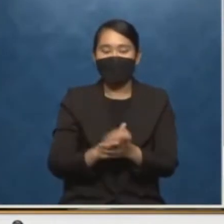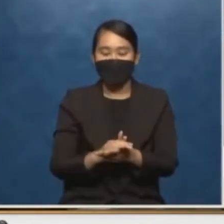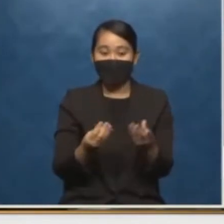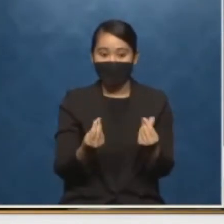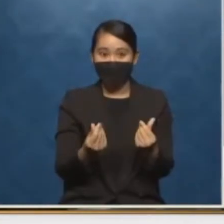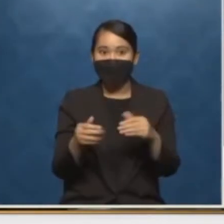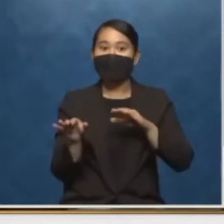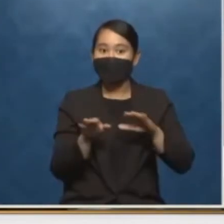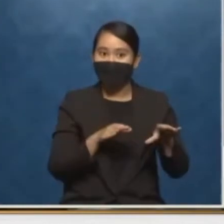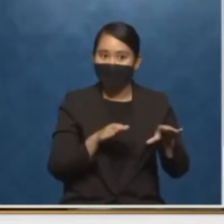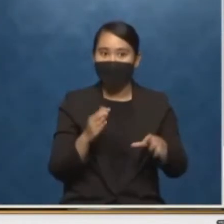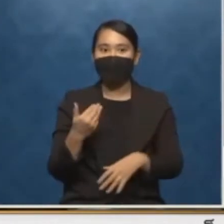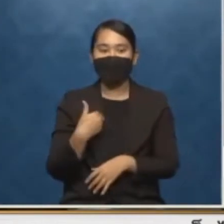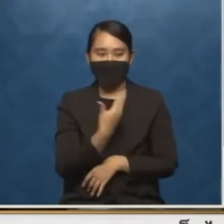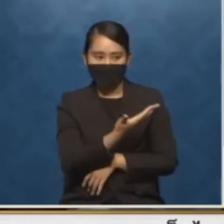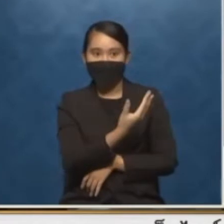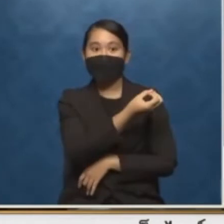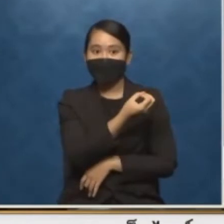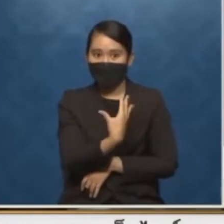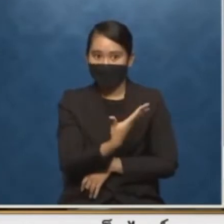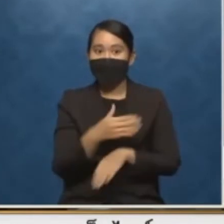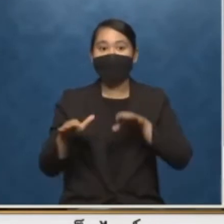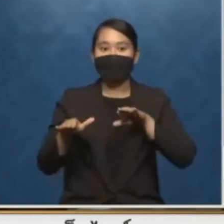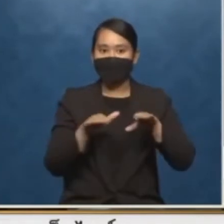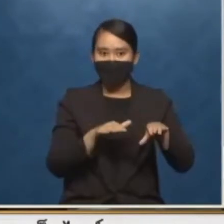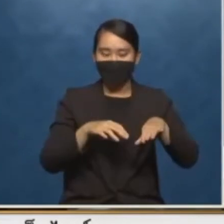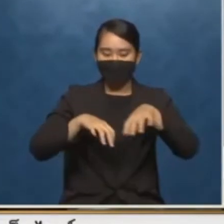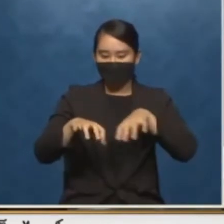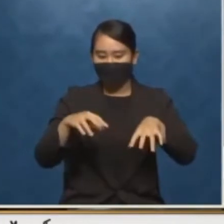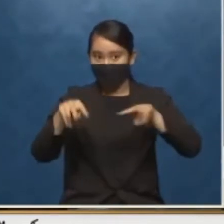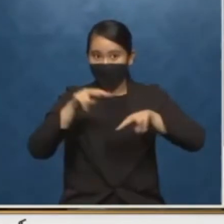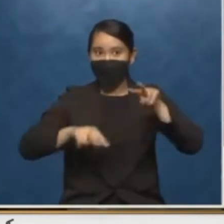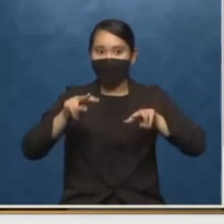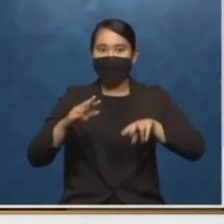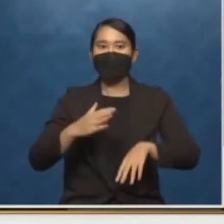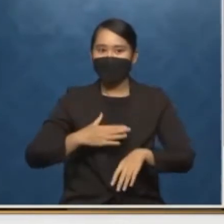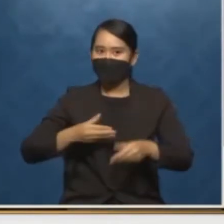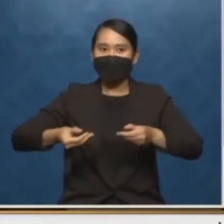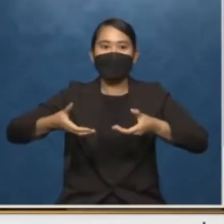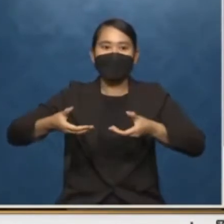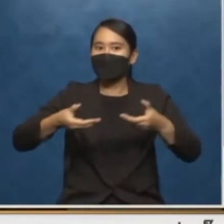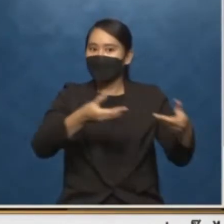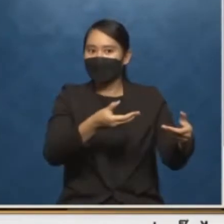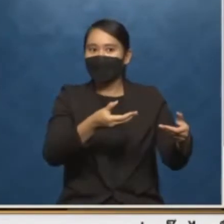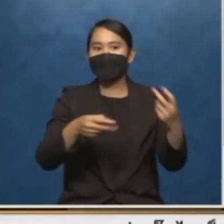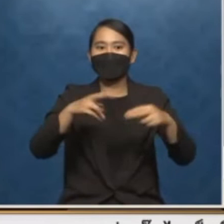าท่านคุณหญิงท่านนวลตีว่าการเนี่ยพร้อมที่จะเข้าไปดูอะไรผมมีให้ทุกอย่างที่จะตรวจสอบ